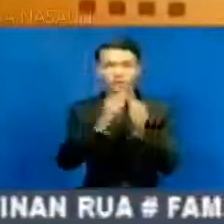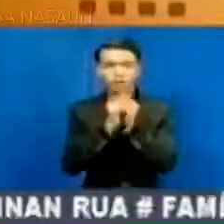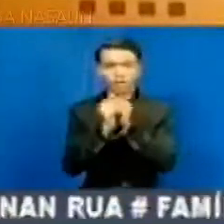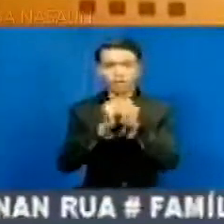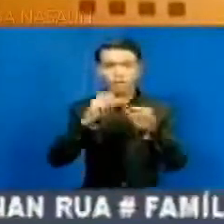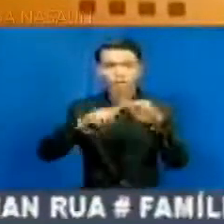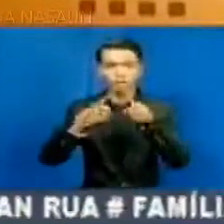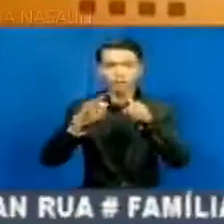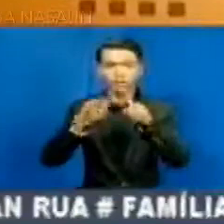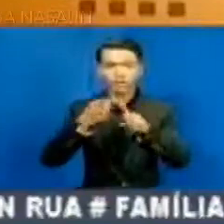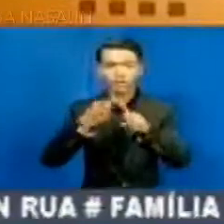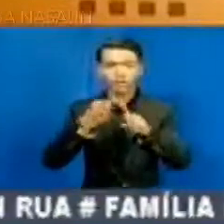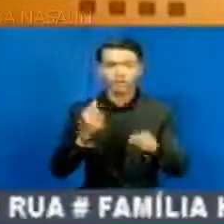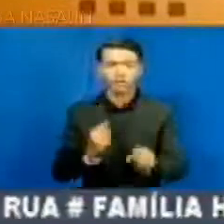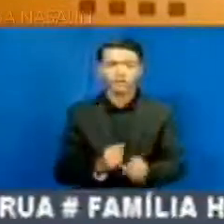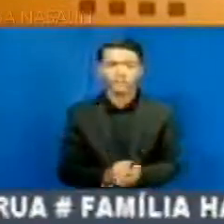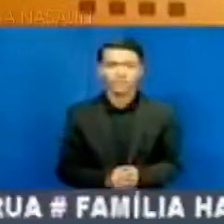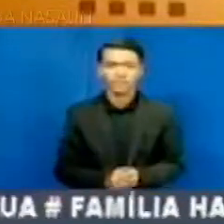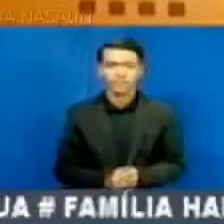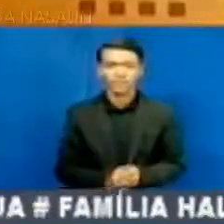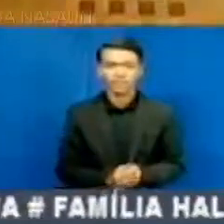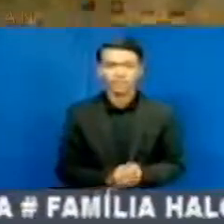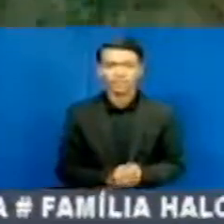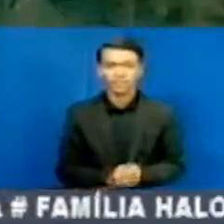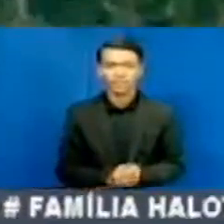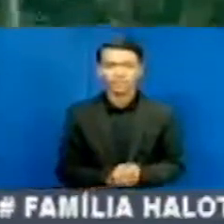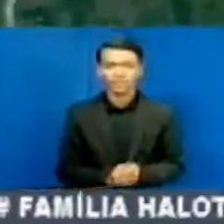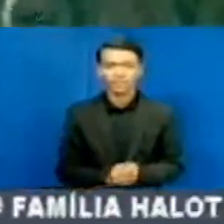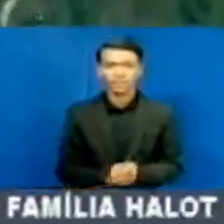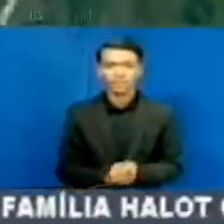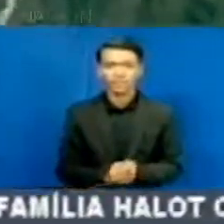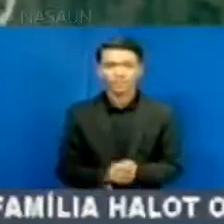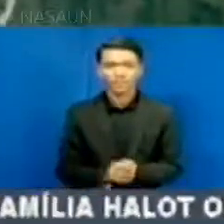cu a minha belung Ercília Rego.